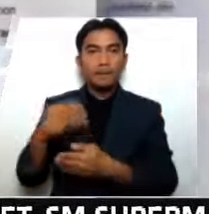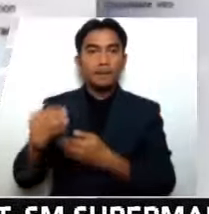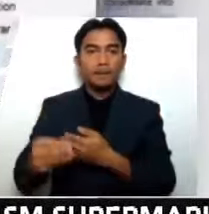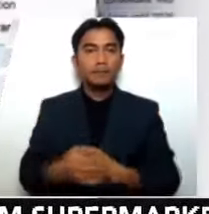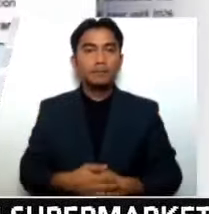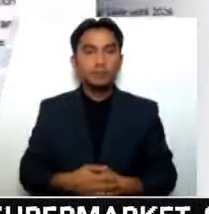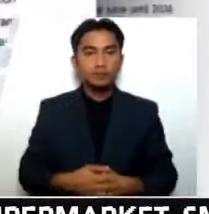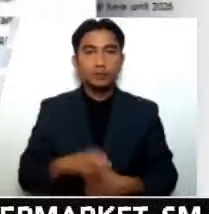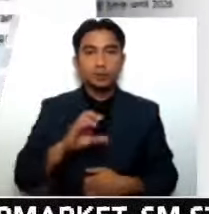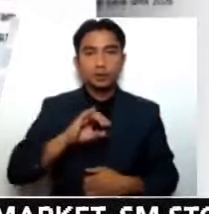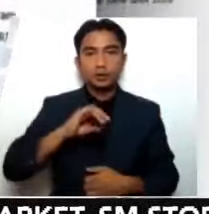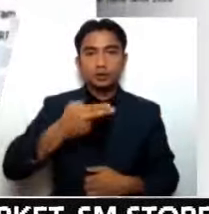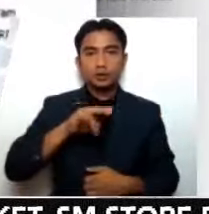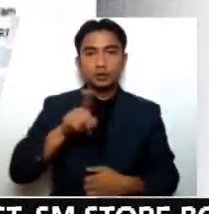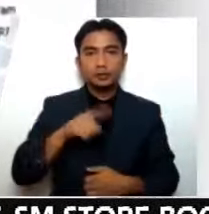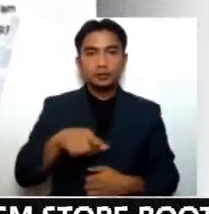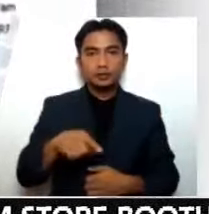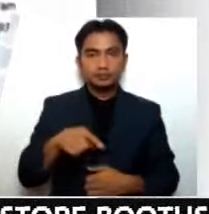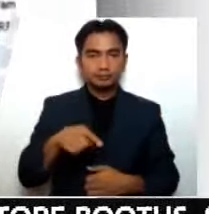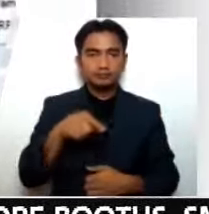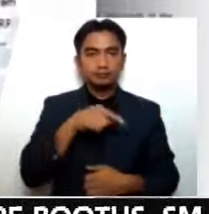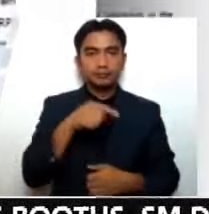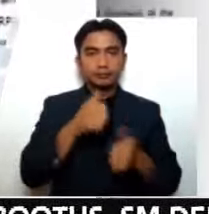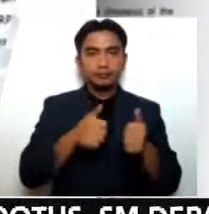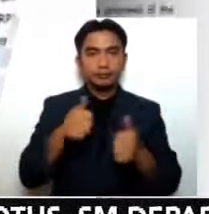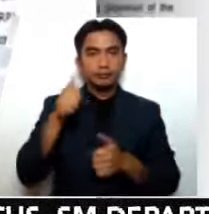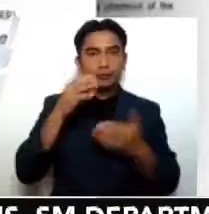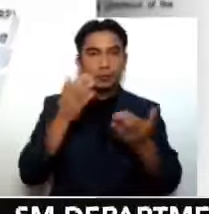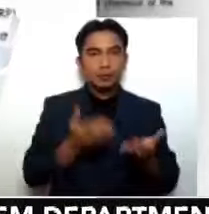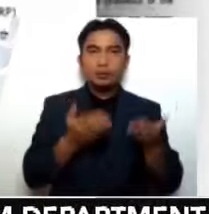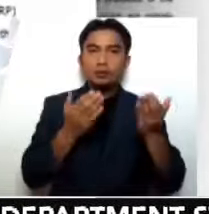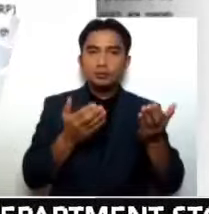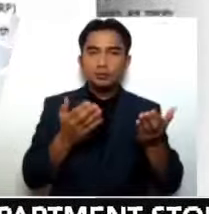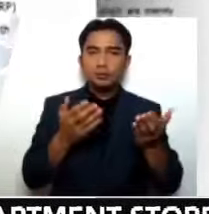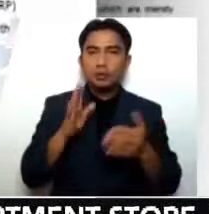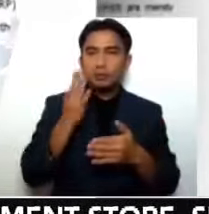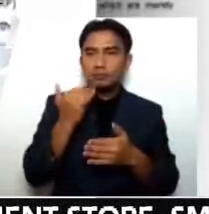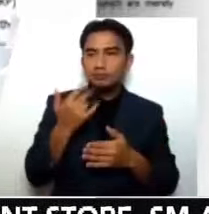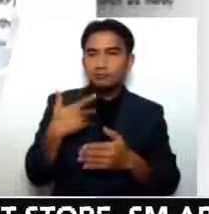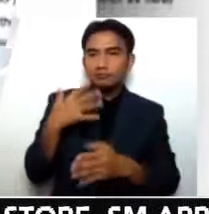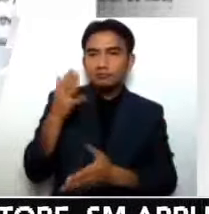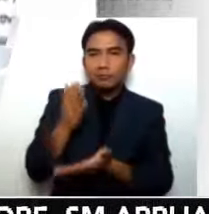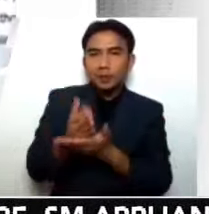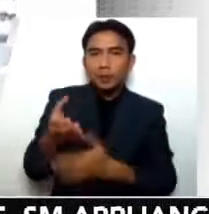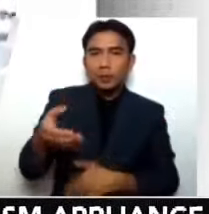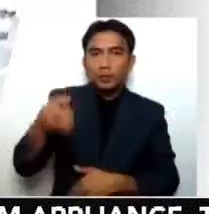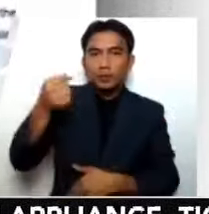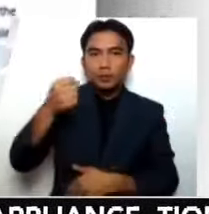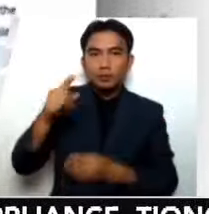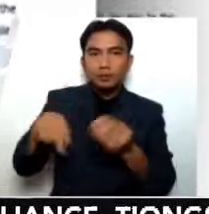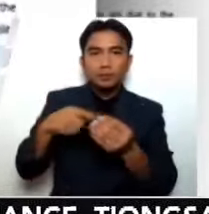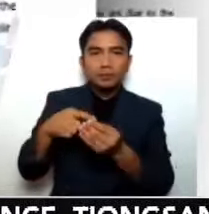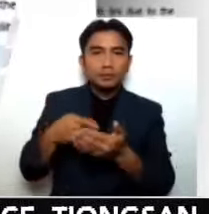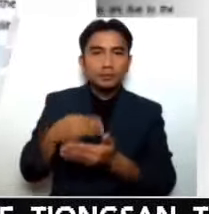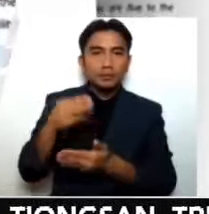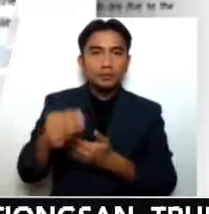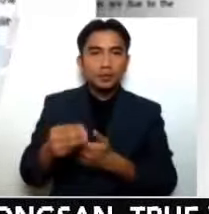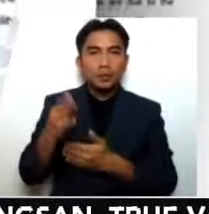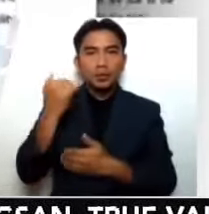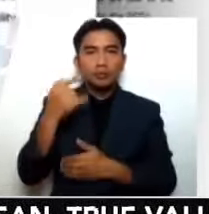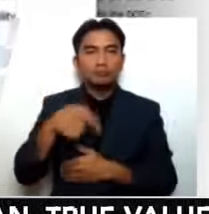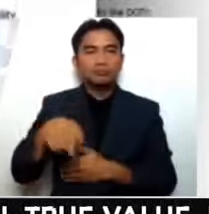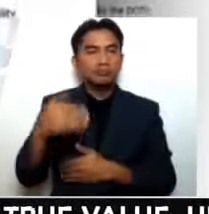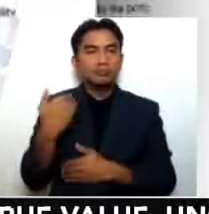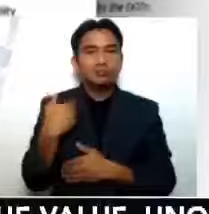nagrekomenda ng ihain ito para ipatigil muna ang programa habang hindi pa nare-resolve ang ilang issue ng mga jeepney driver